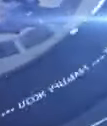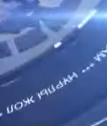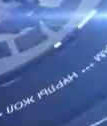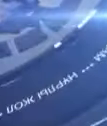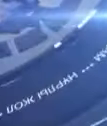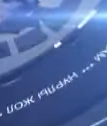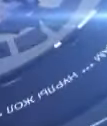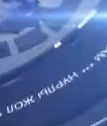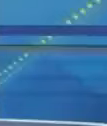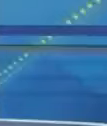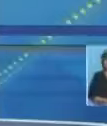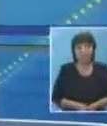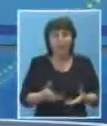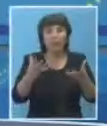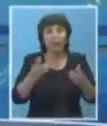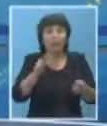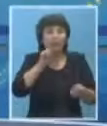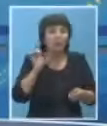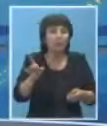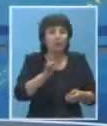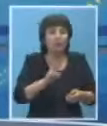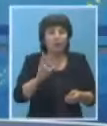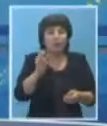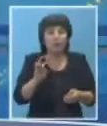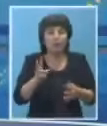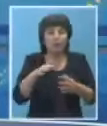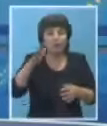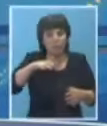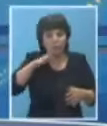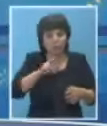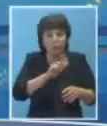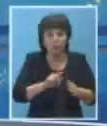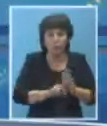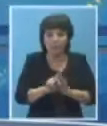Бүгін Зеленов ауданының Көшім ауылында су жүйесі іске қосылды.